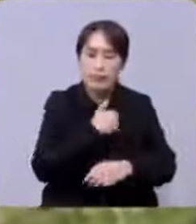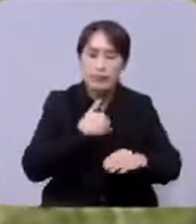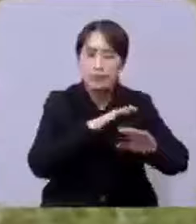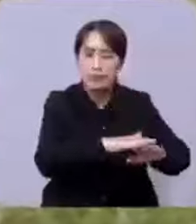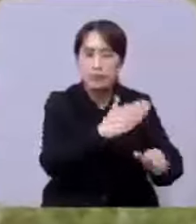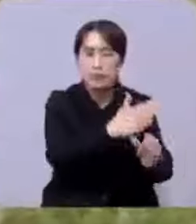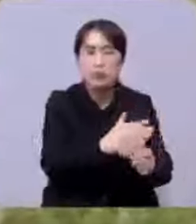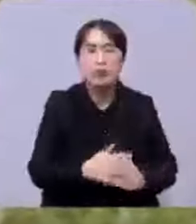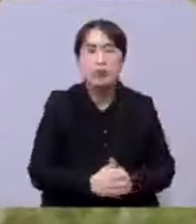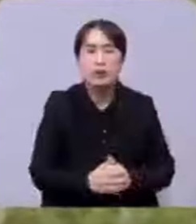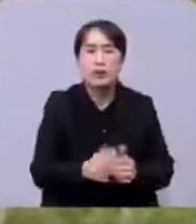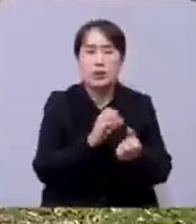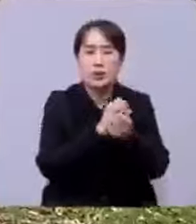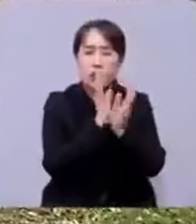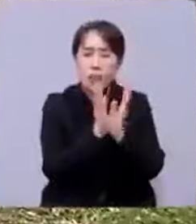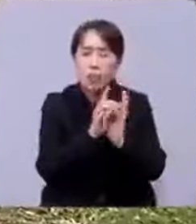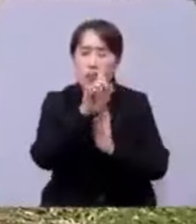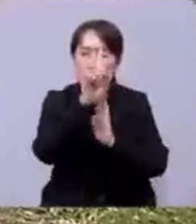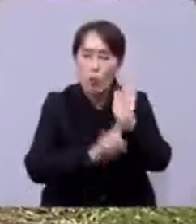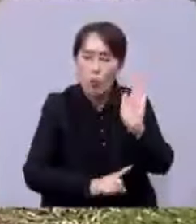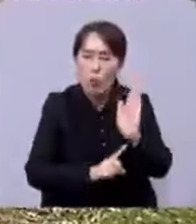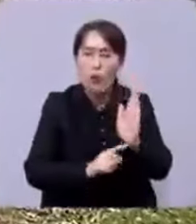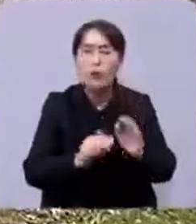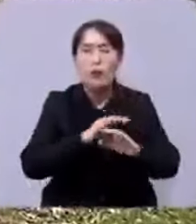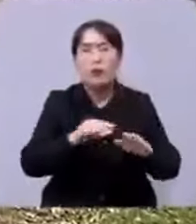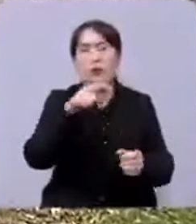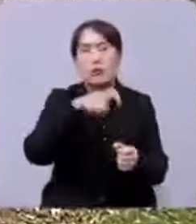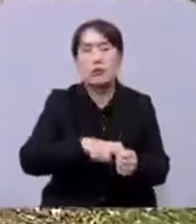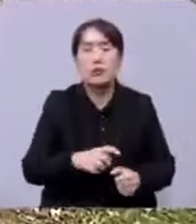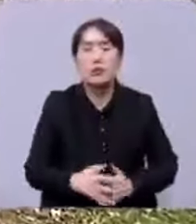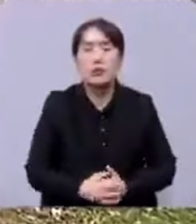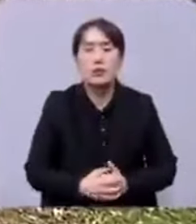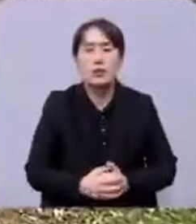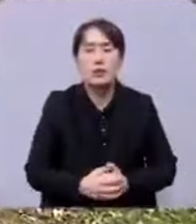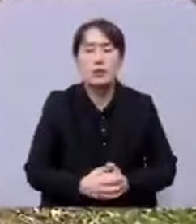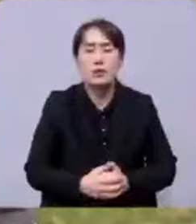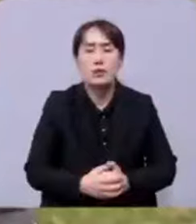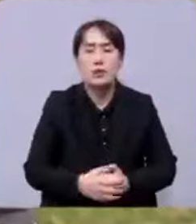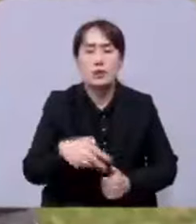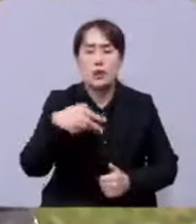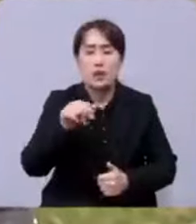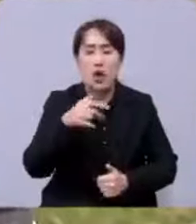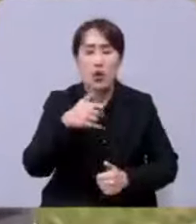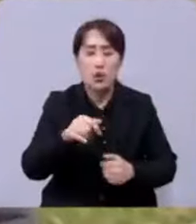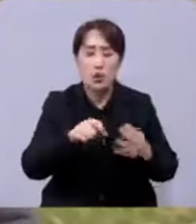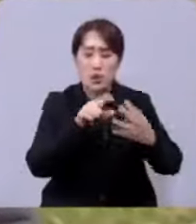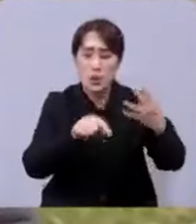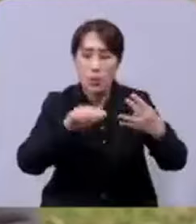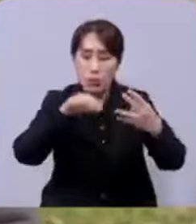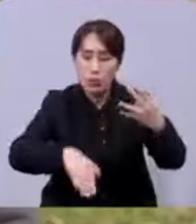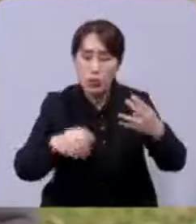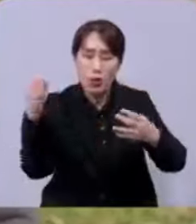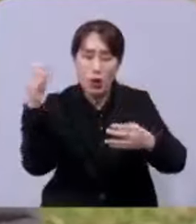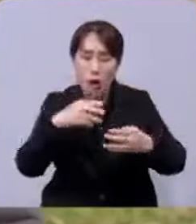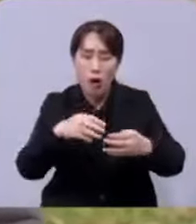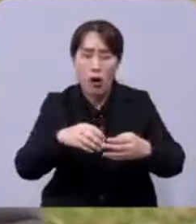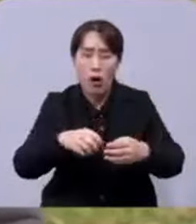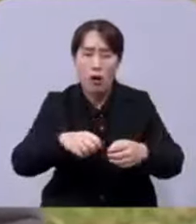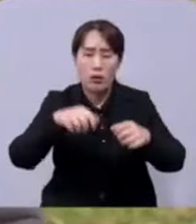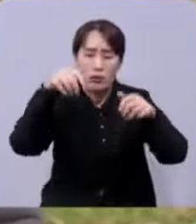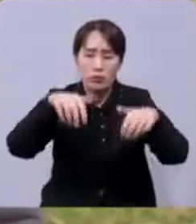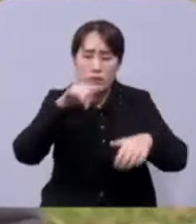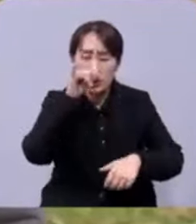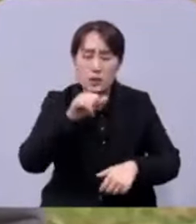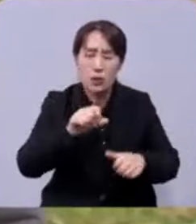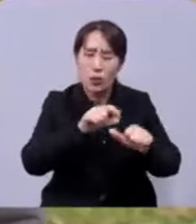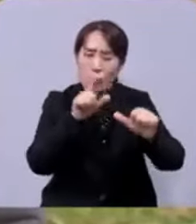있습니다 개이 좋은 피해에 대비하기 위해서입니다 서리가 요즘에 4월 중순에 많이 내리다 보니까 이제 5월